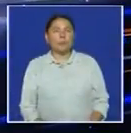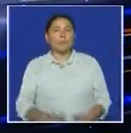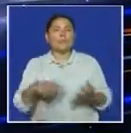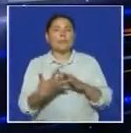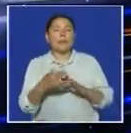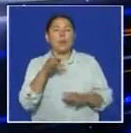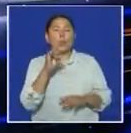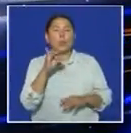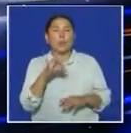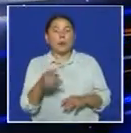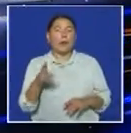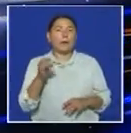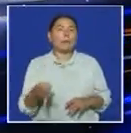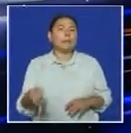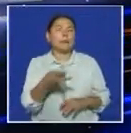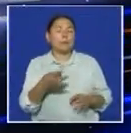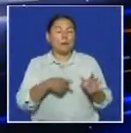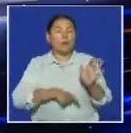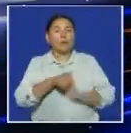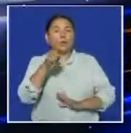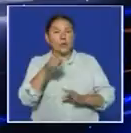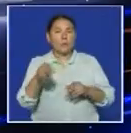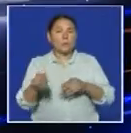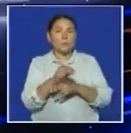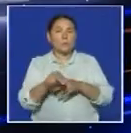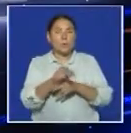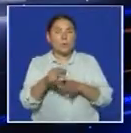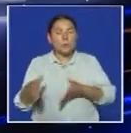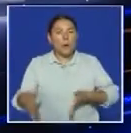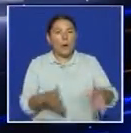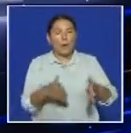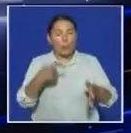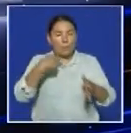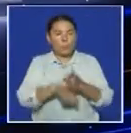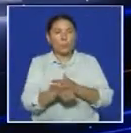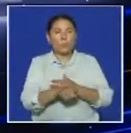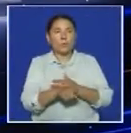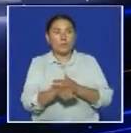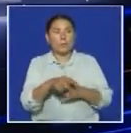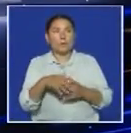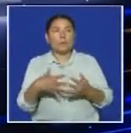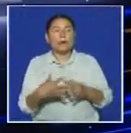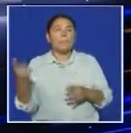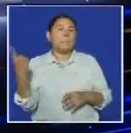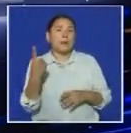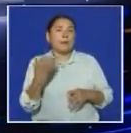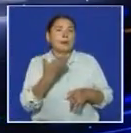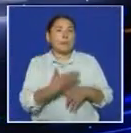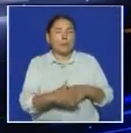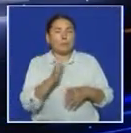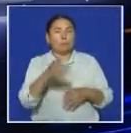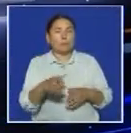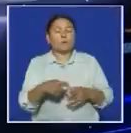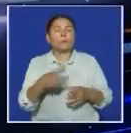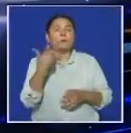В селе Куры Каракьянского района началась прокладка дорог внутри населенного пункта. В этом году в рамках первого этапа будет